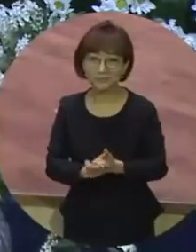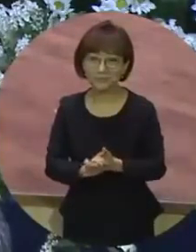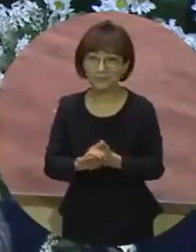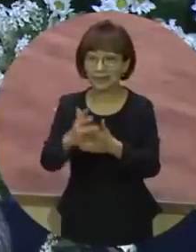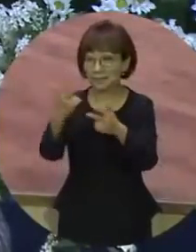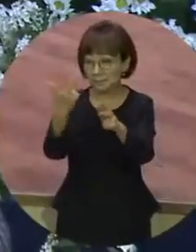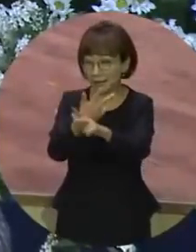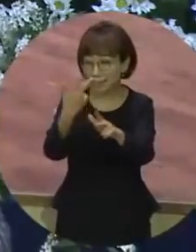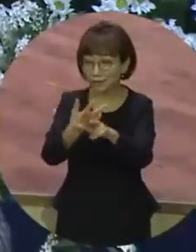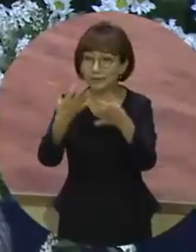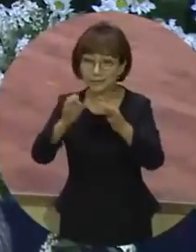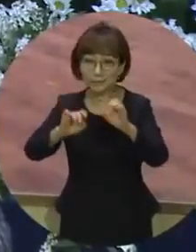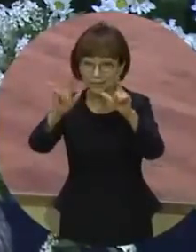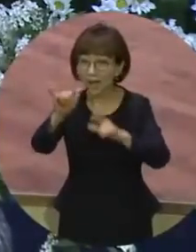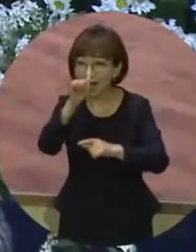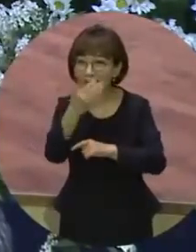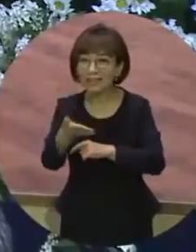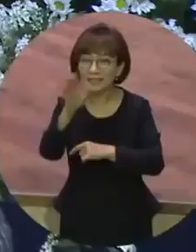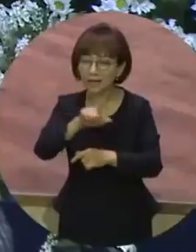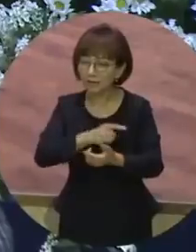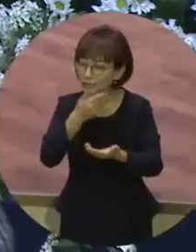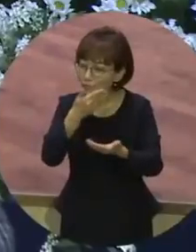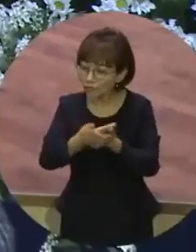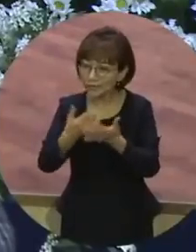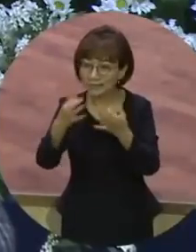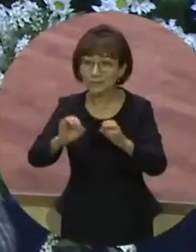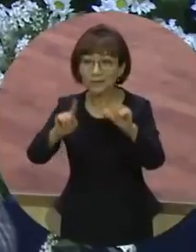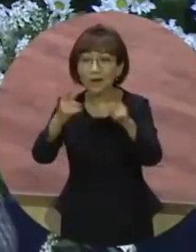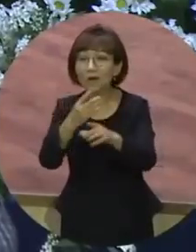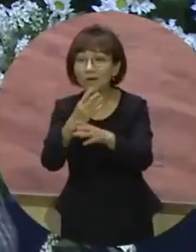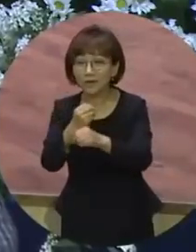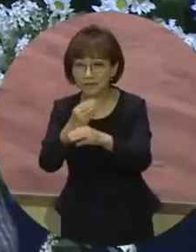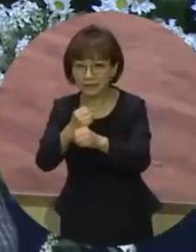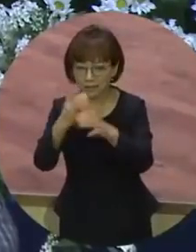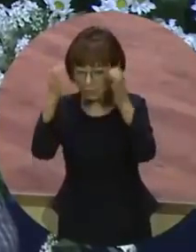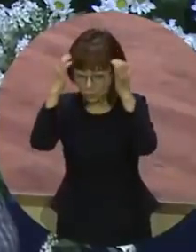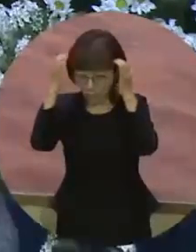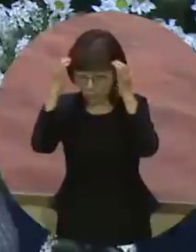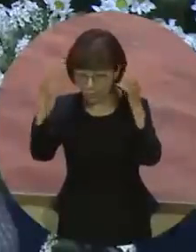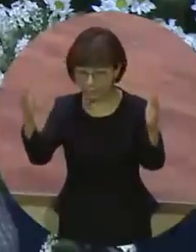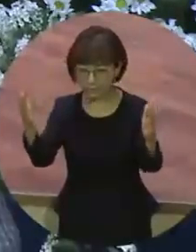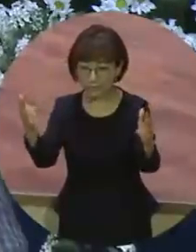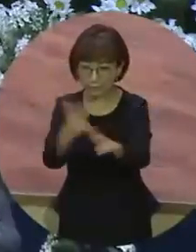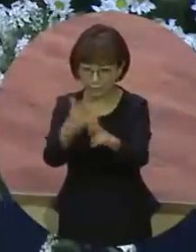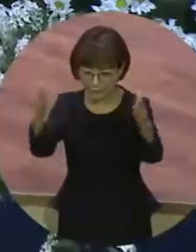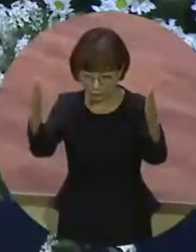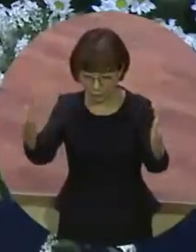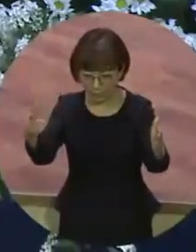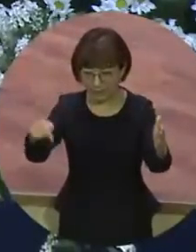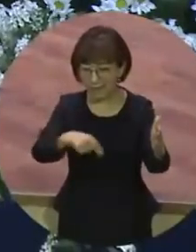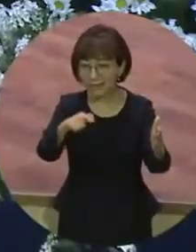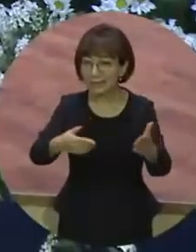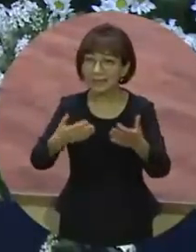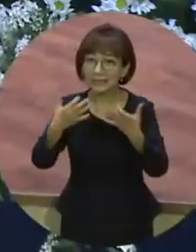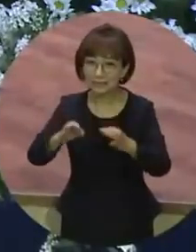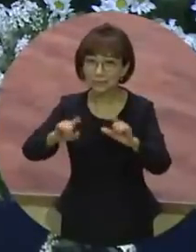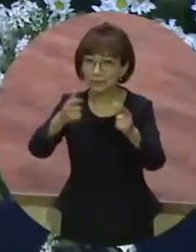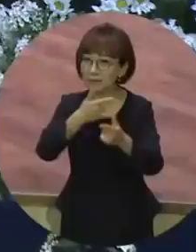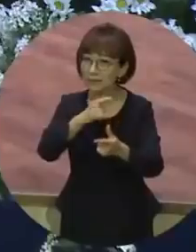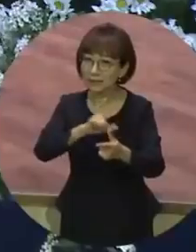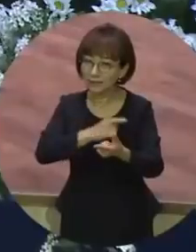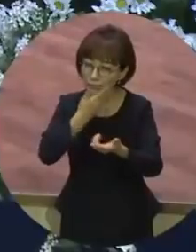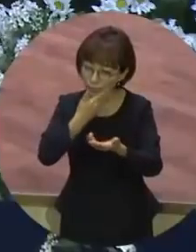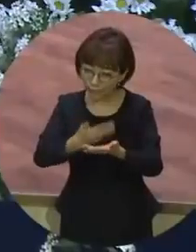금요일이 오늘입니다. 그래서 굿 프라이데이 그렇게 영어로 말하는데 이